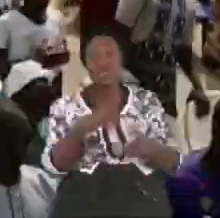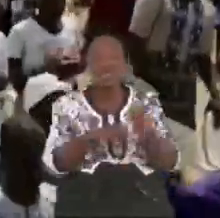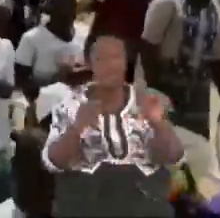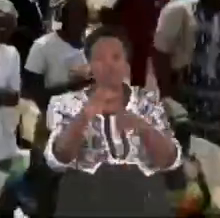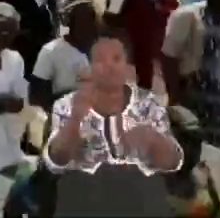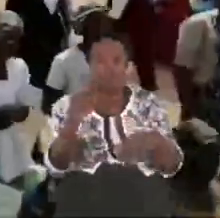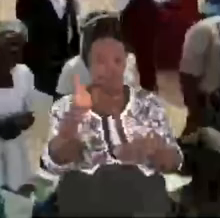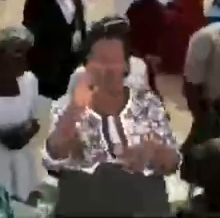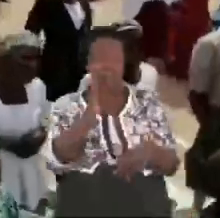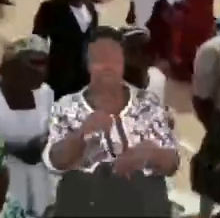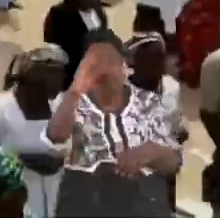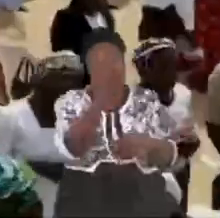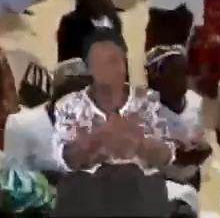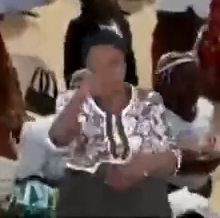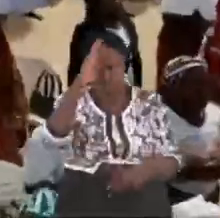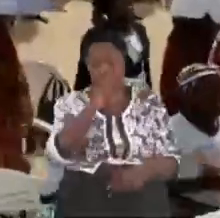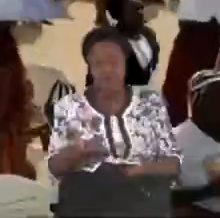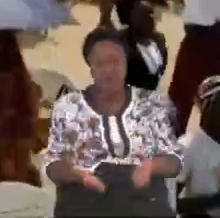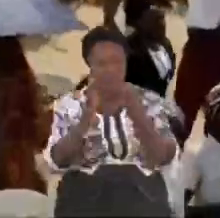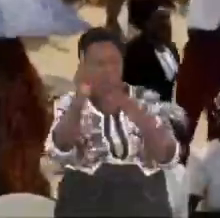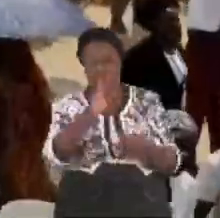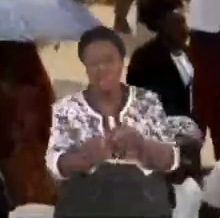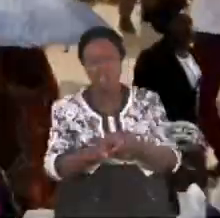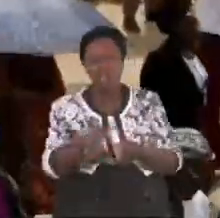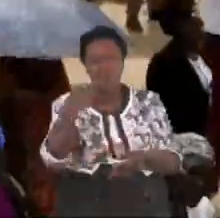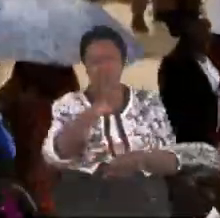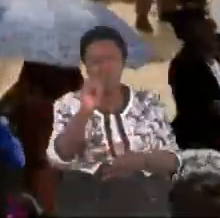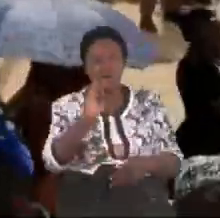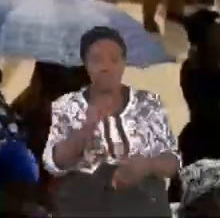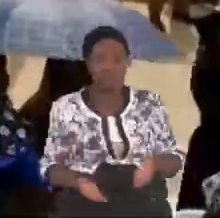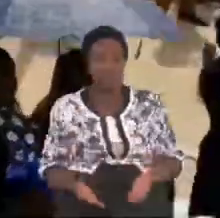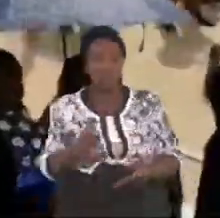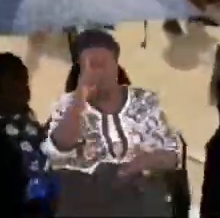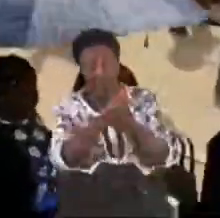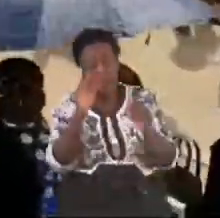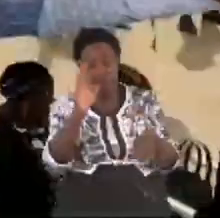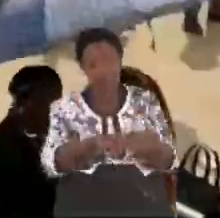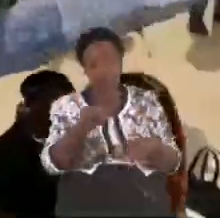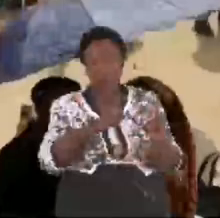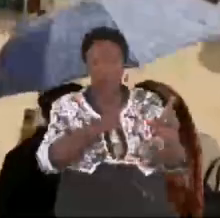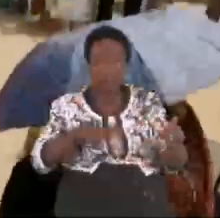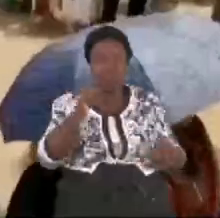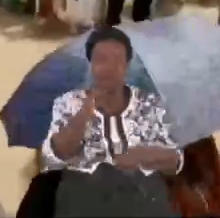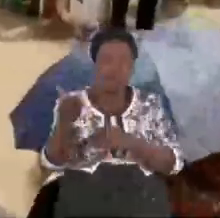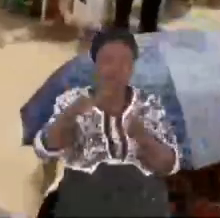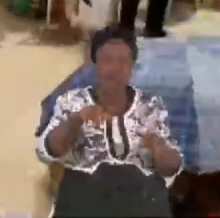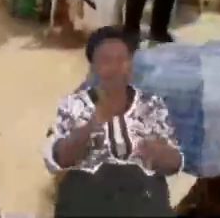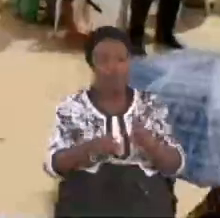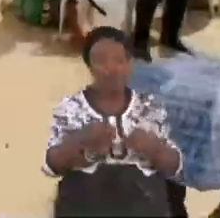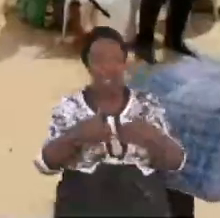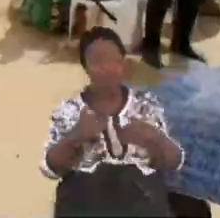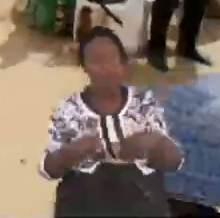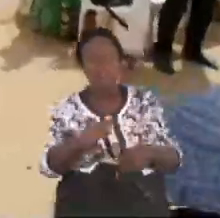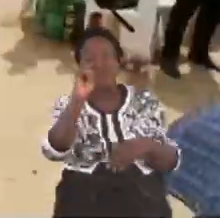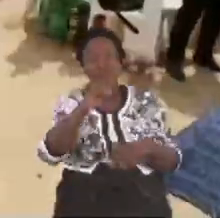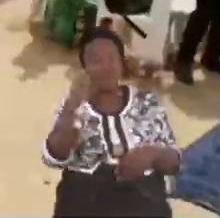Fils de l'homme sera élevé afin que quiconque croit en lui, au Seigneur, ne périsse point, mais ait la